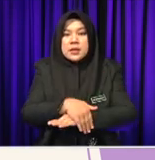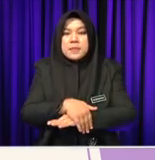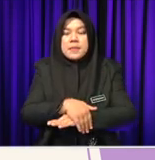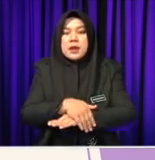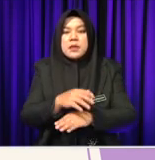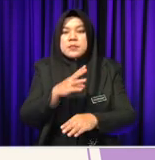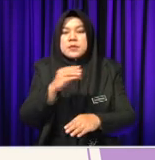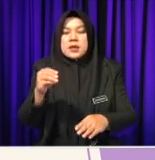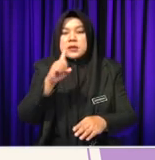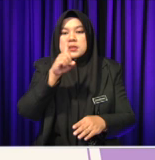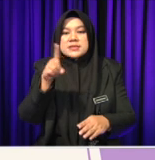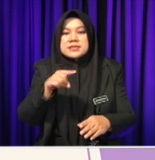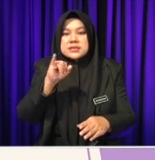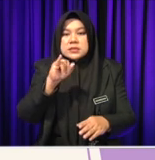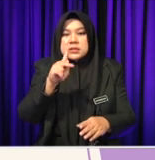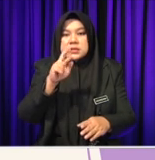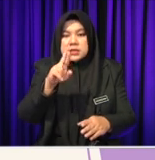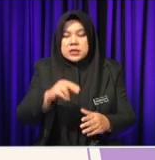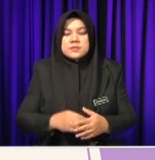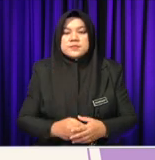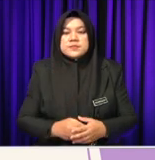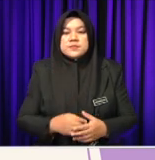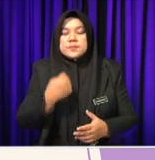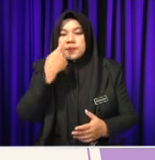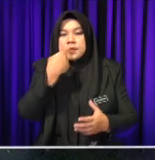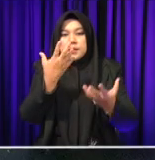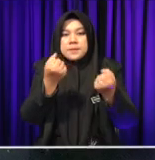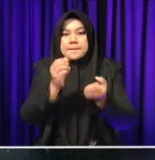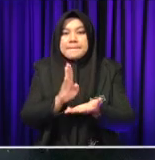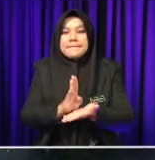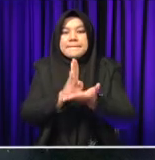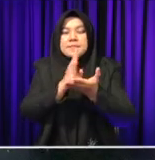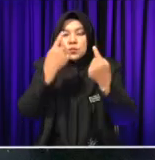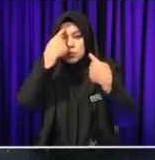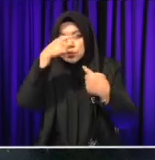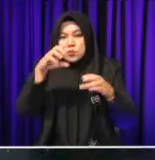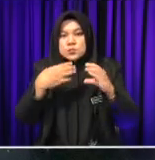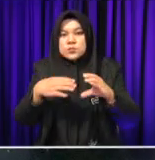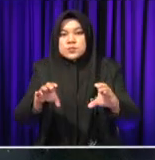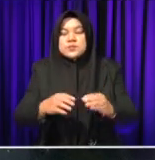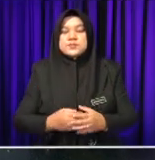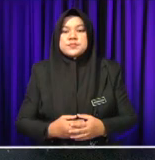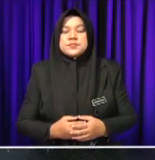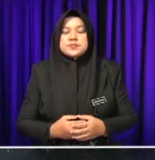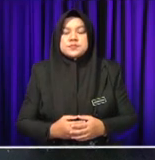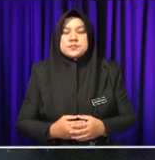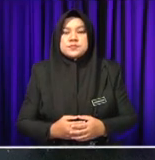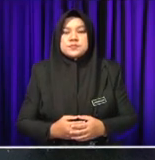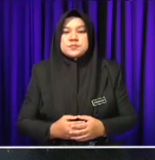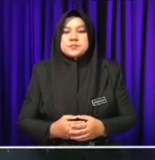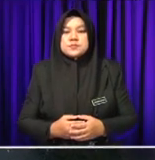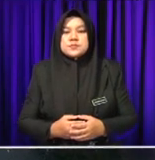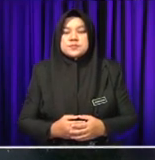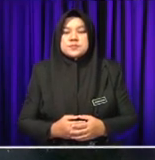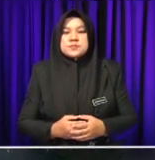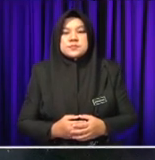berzikir okey siapa golongan kedua tu Siapa yang nak bantu Ustazah Oke Siapa yang nak Cuba azrin oke silakan